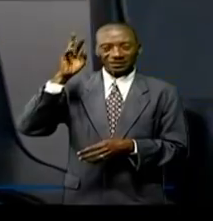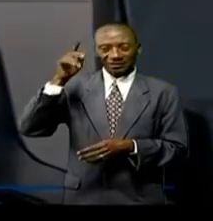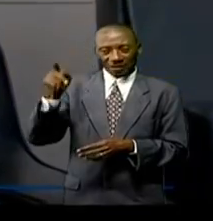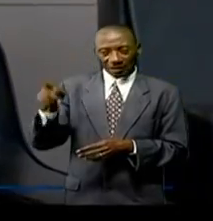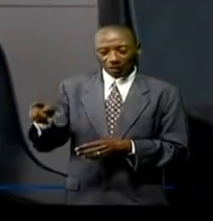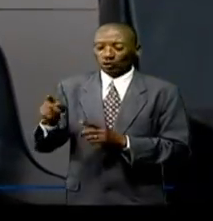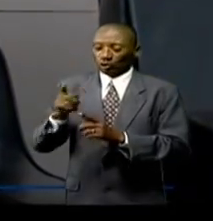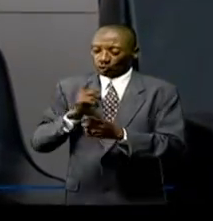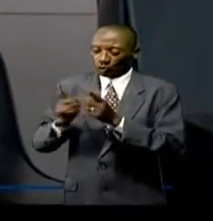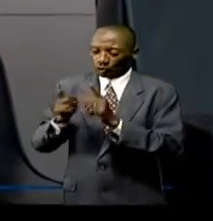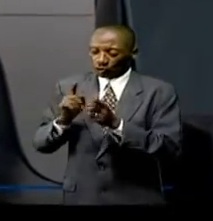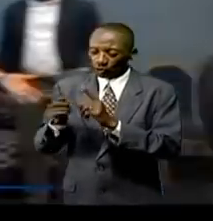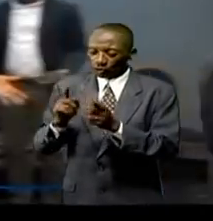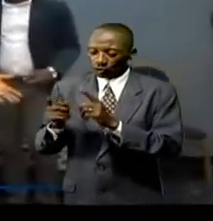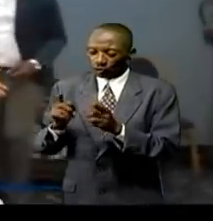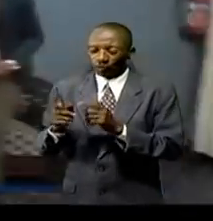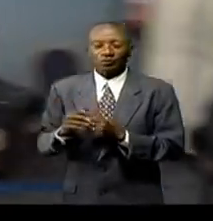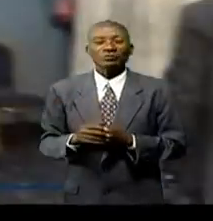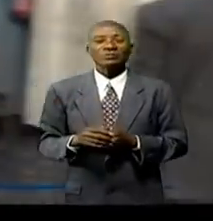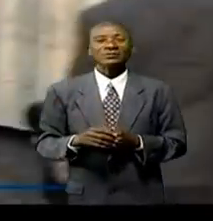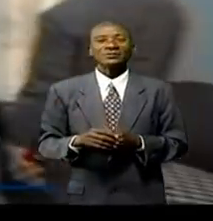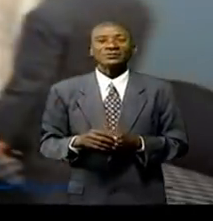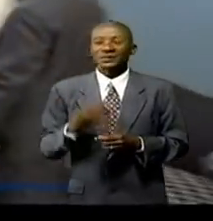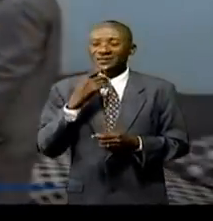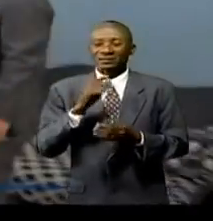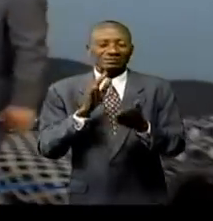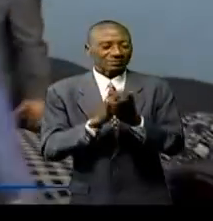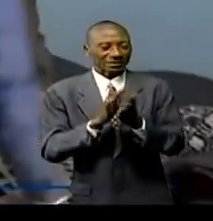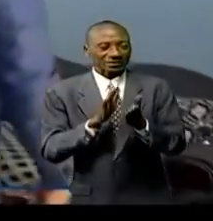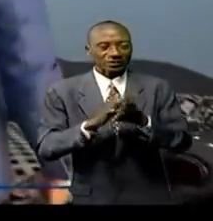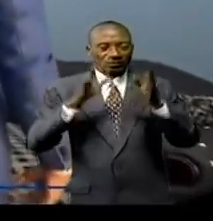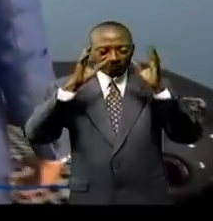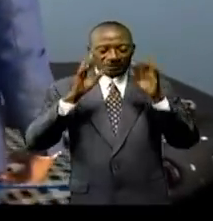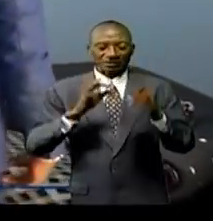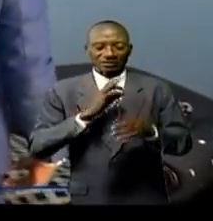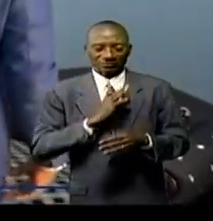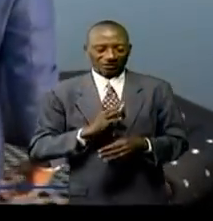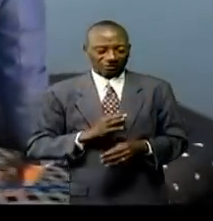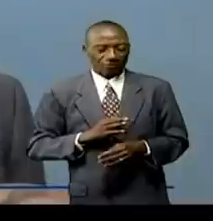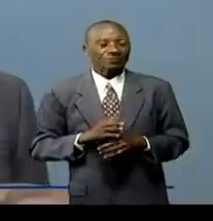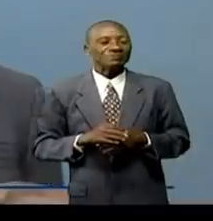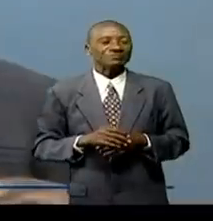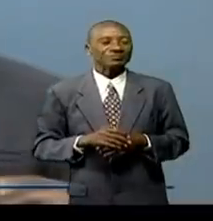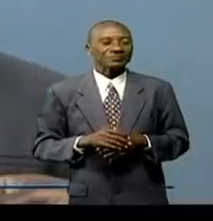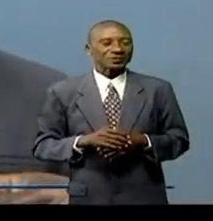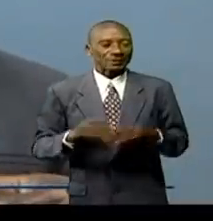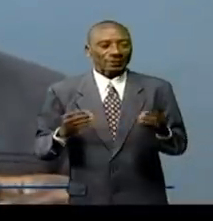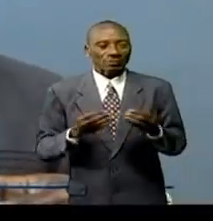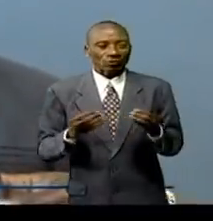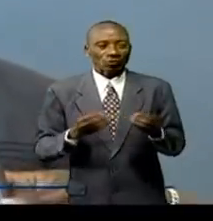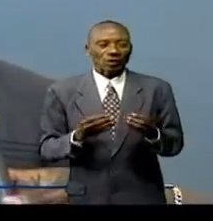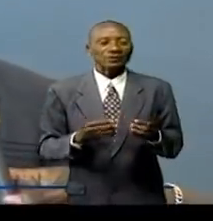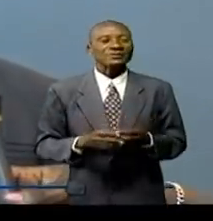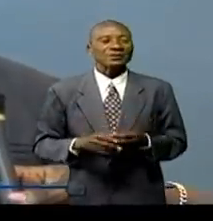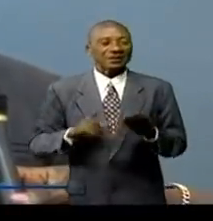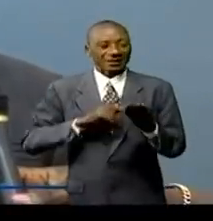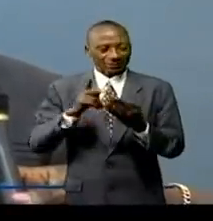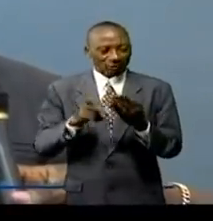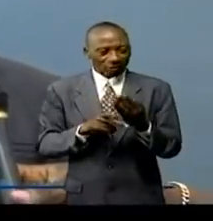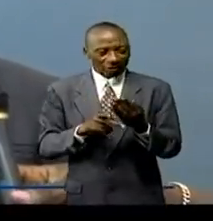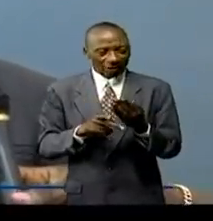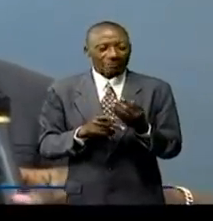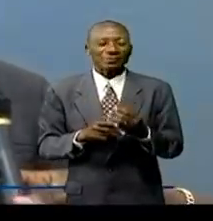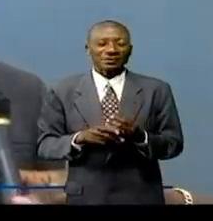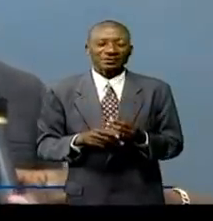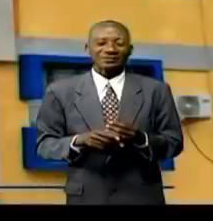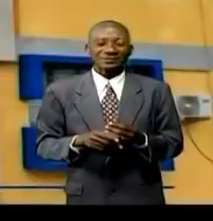Mbandaka par le président de la République, Félix-Antoine Tshisekedi, dont l'agenda est annoncé pour le mois prochain avec la tenue de la